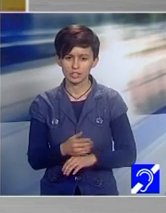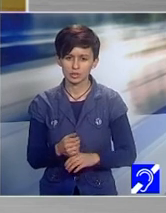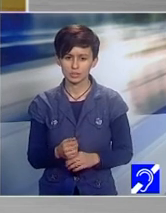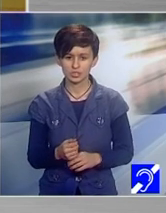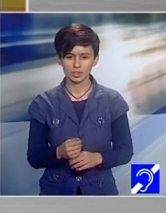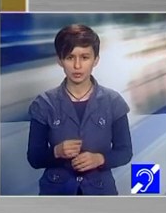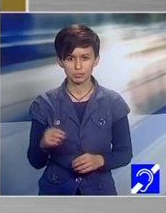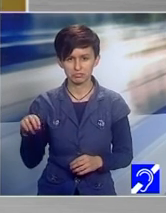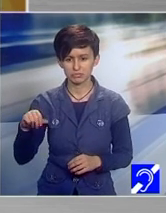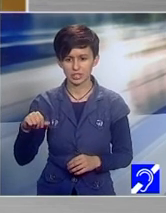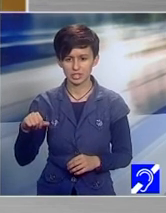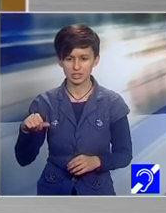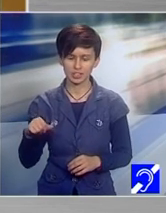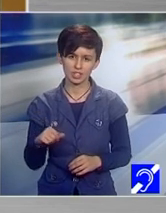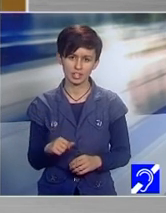ori sărate, ori